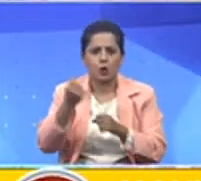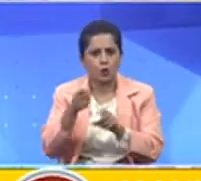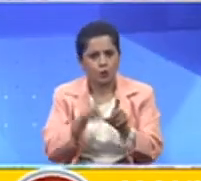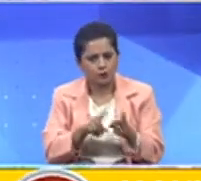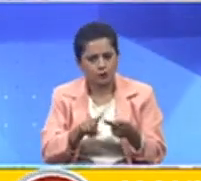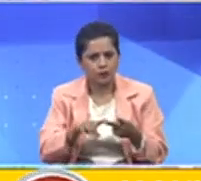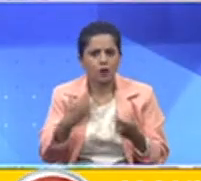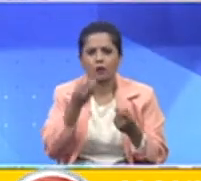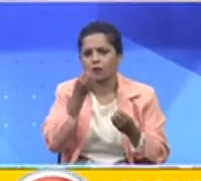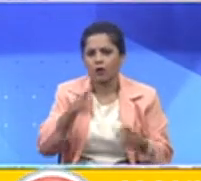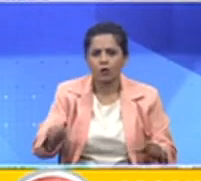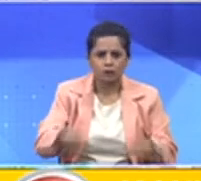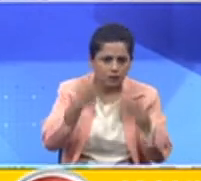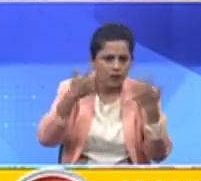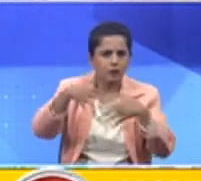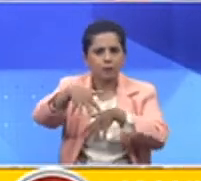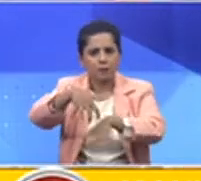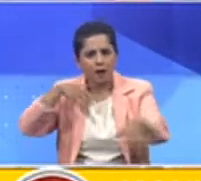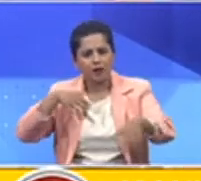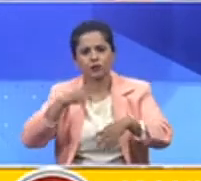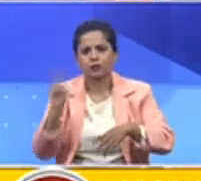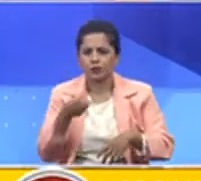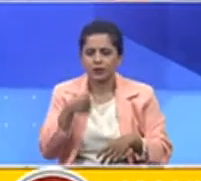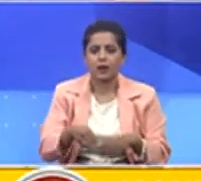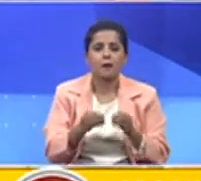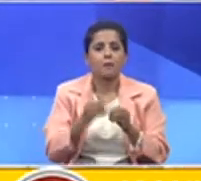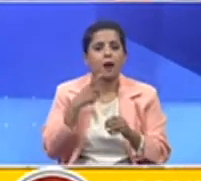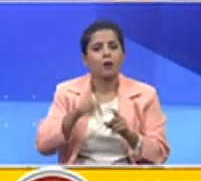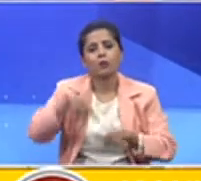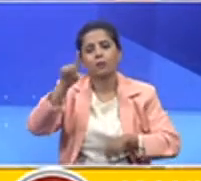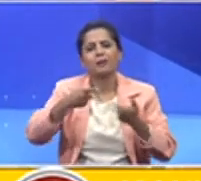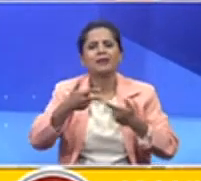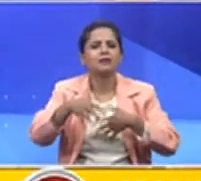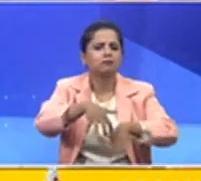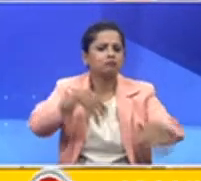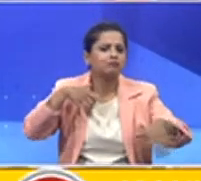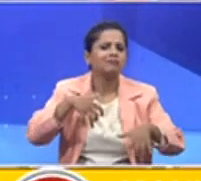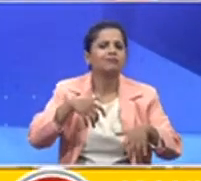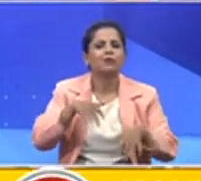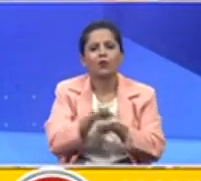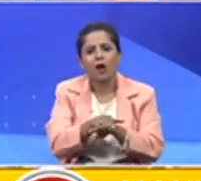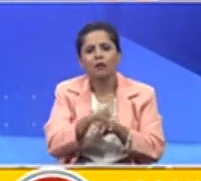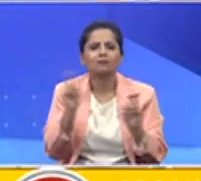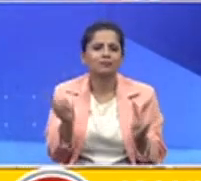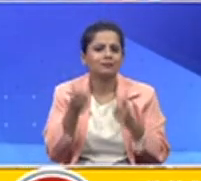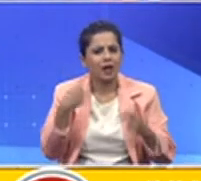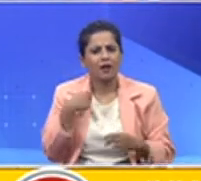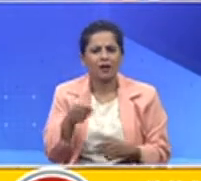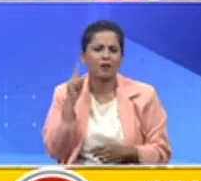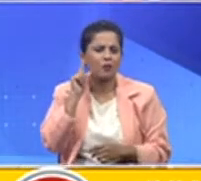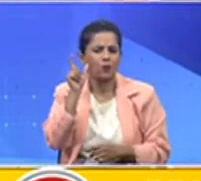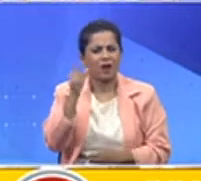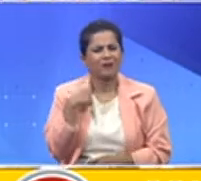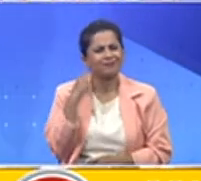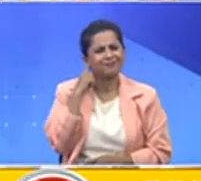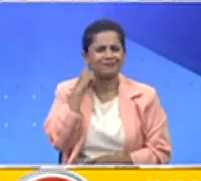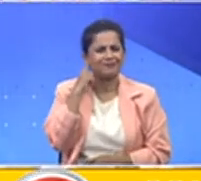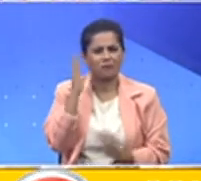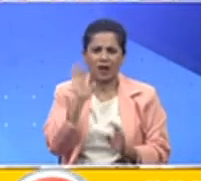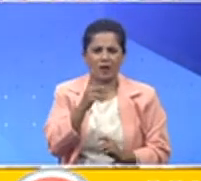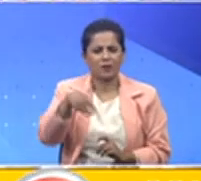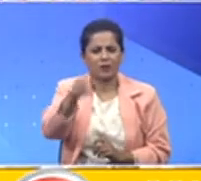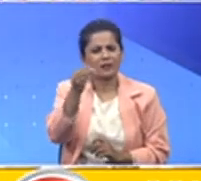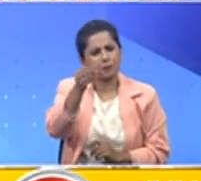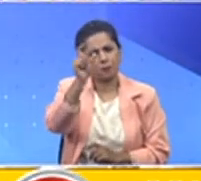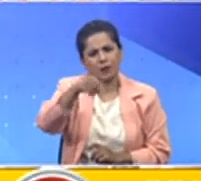flora, phona, biodiversity जैसे सब्द सुनते हैं, तो कुछ लोगों को लगता है